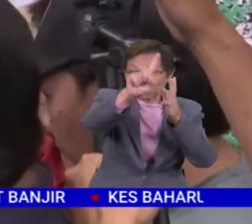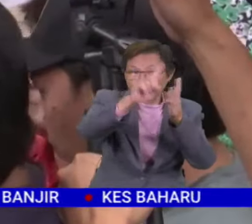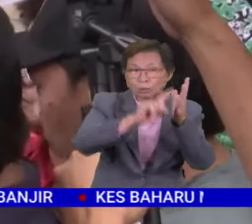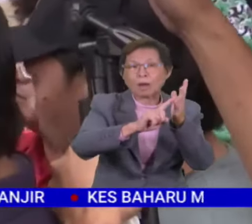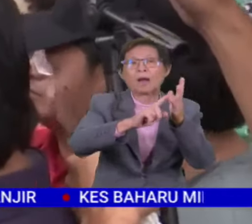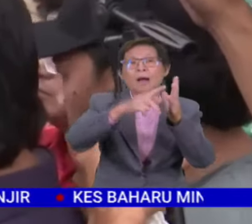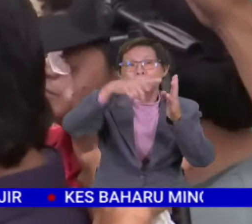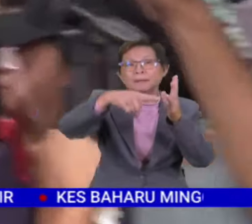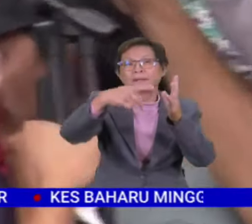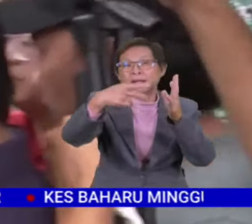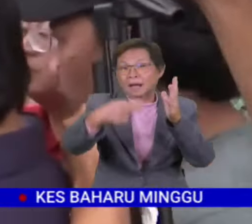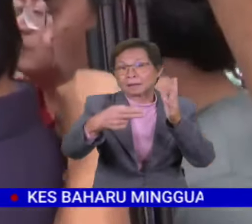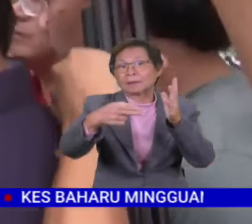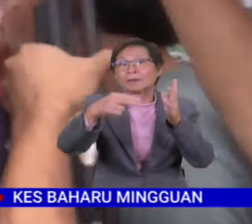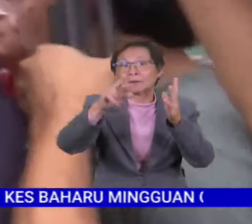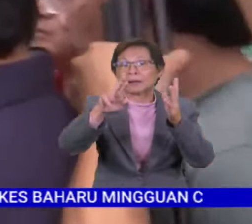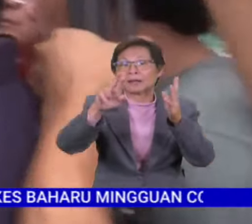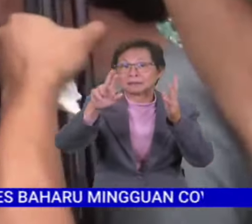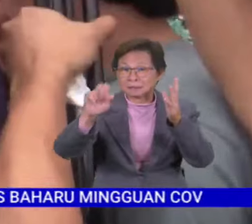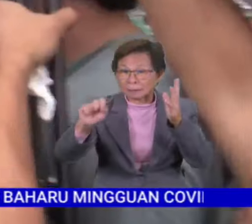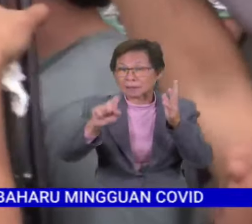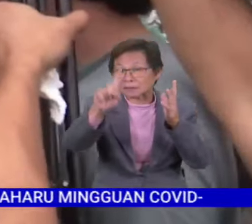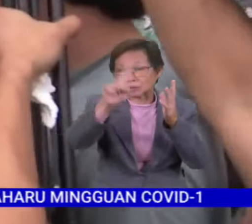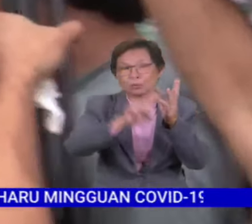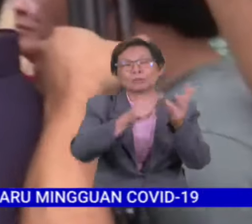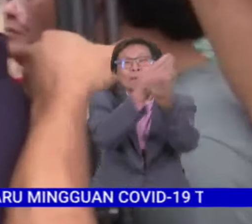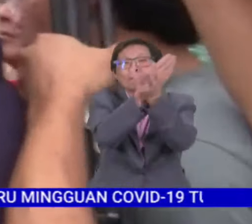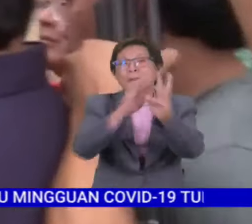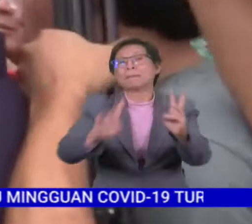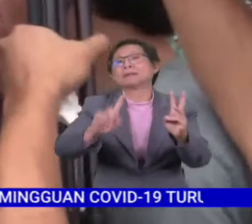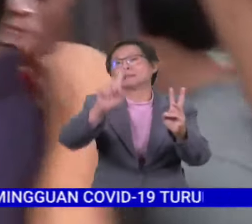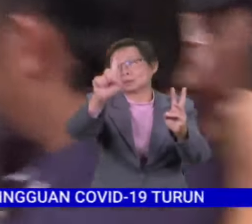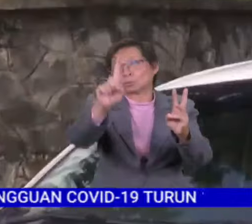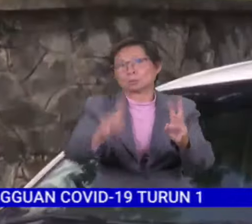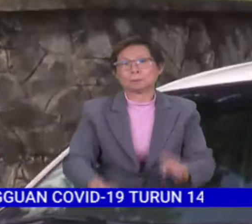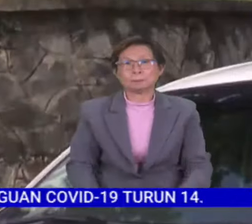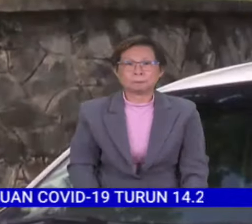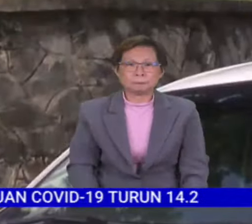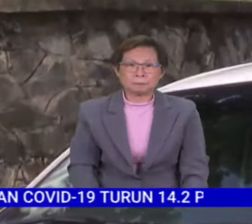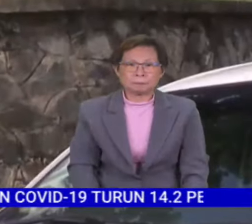Parti Harapan Rakyat Sabah 1 dan Bebas 1.